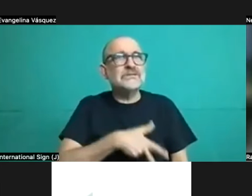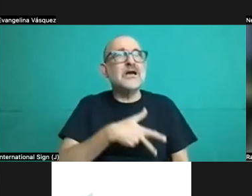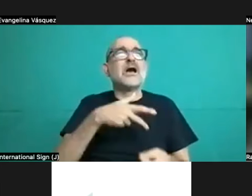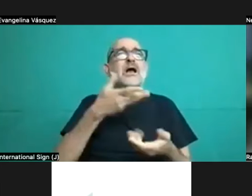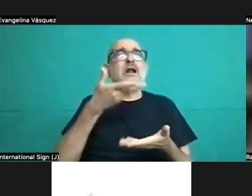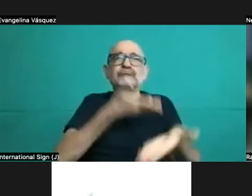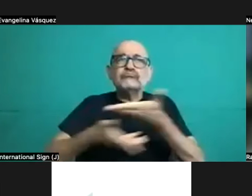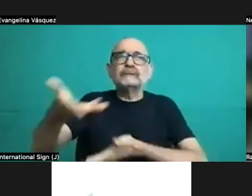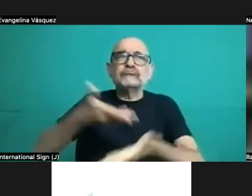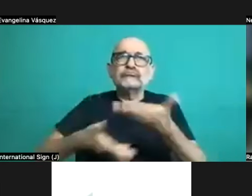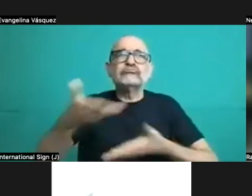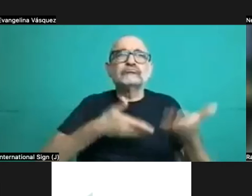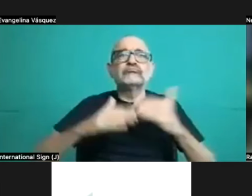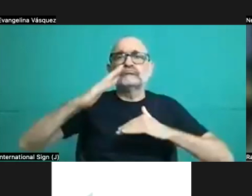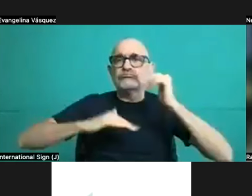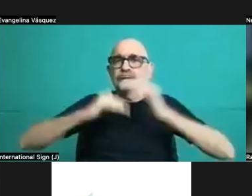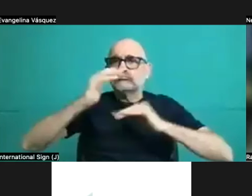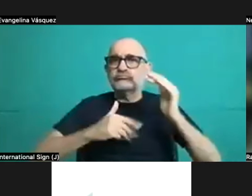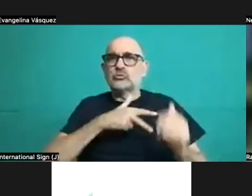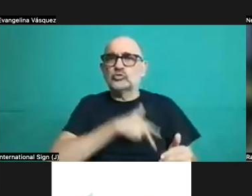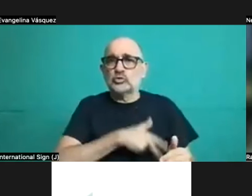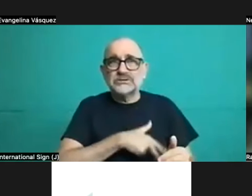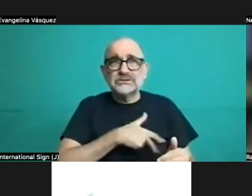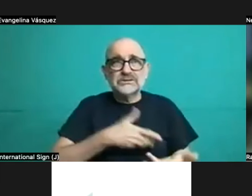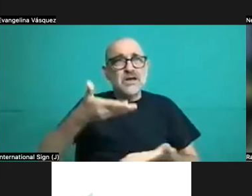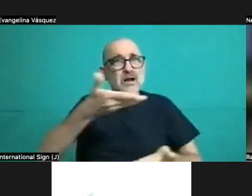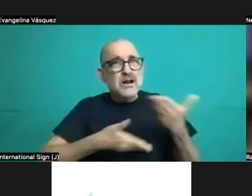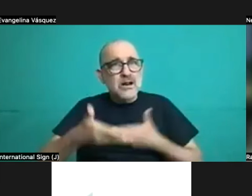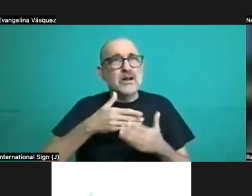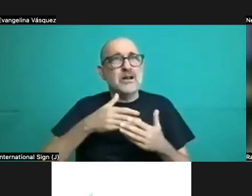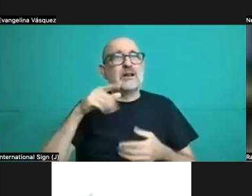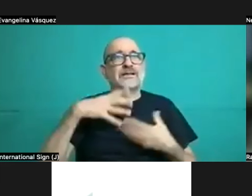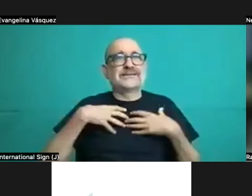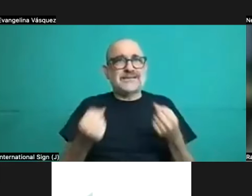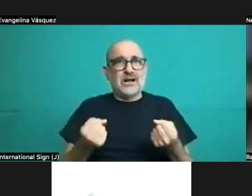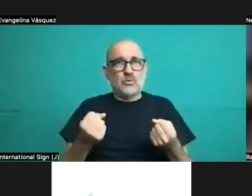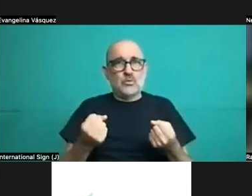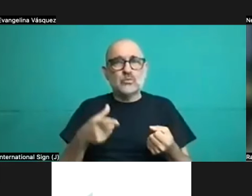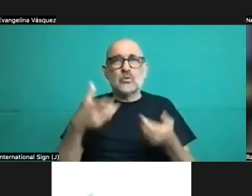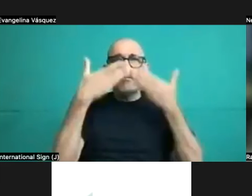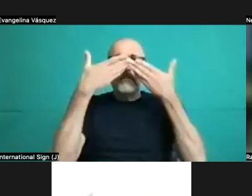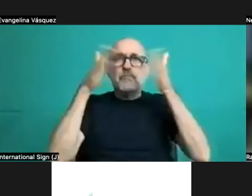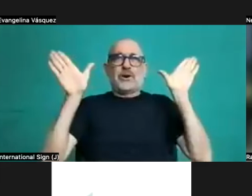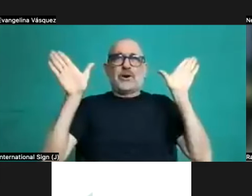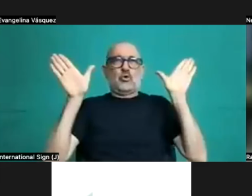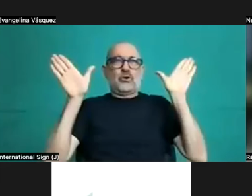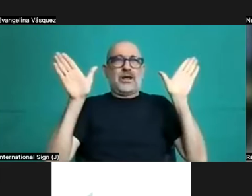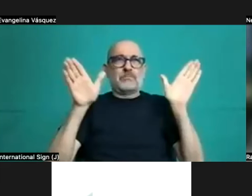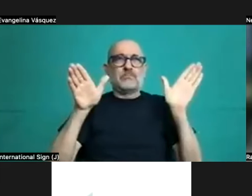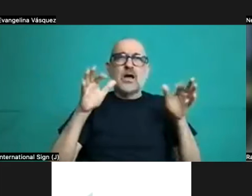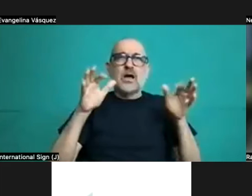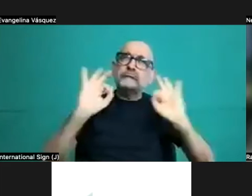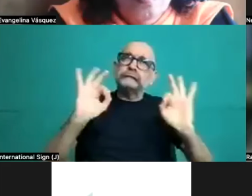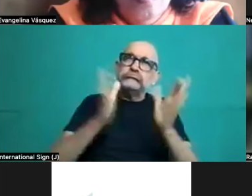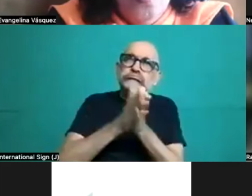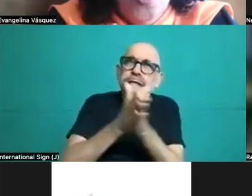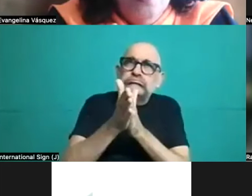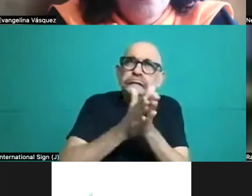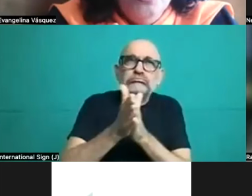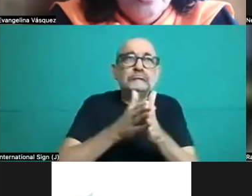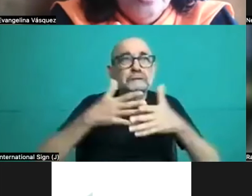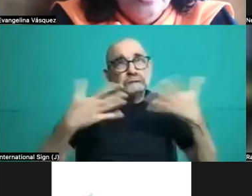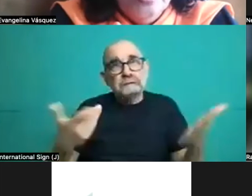cet aspect social de la santé. Donc, la situation actuelle est encourageante, mais il reste encore des défis très